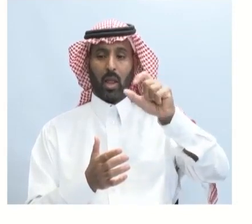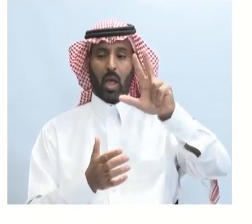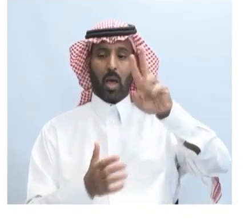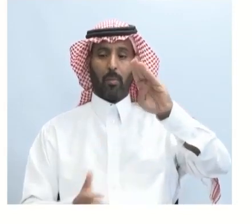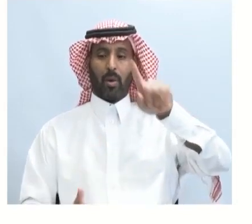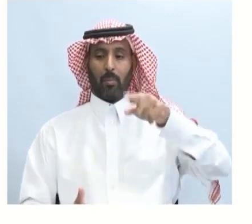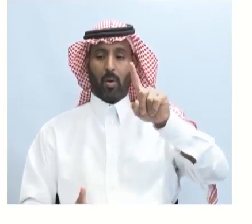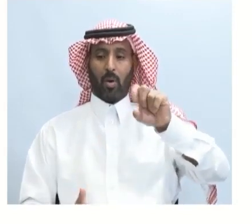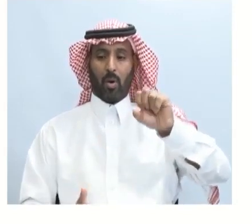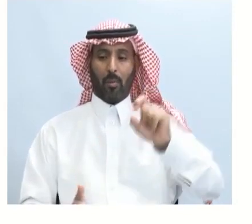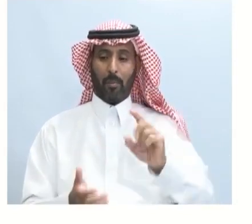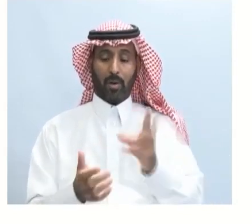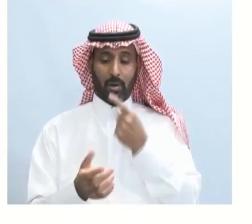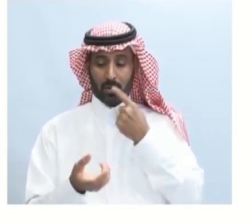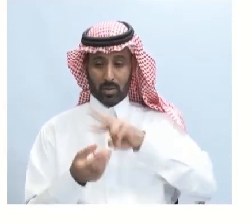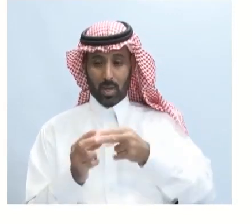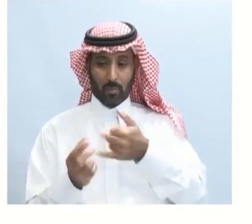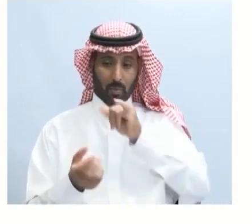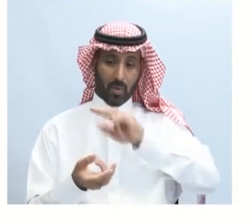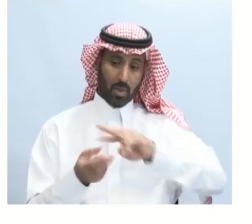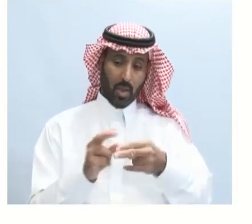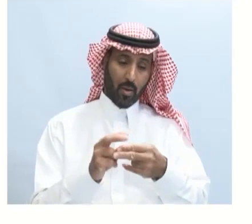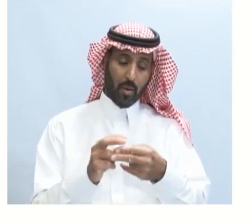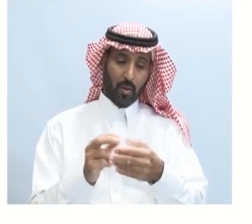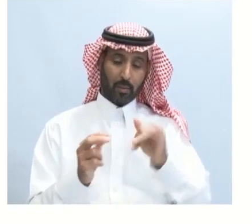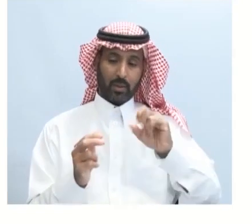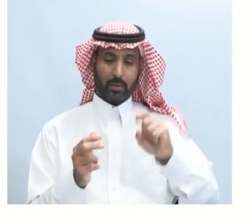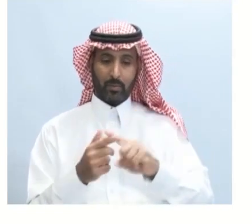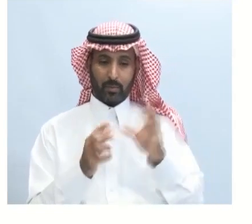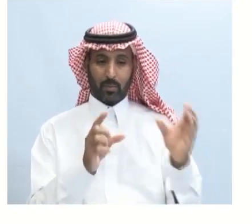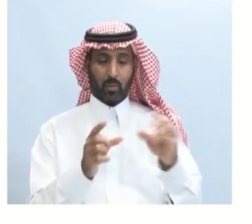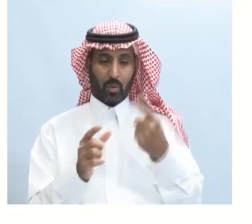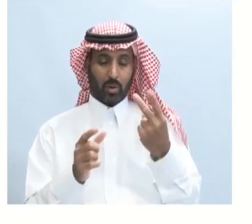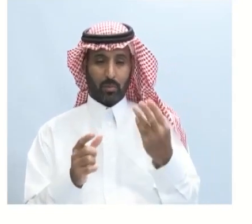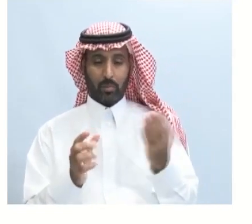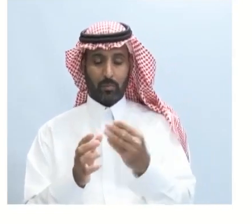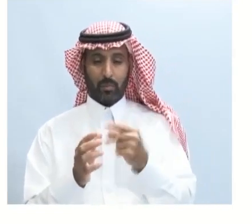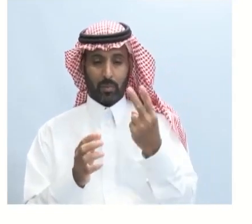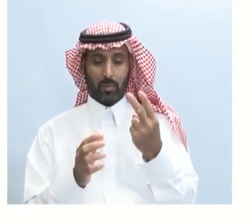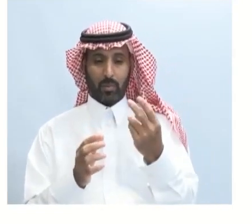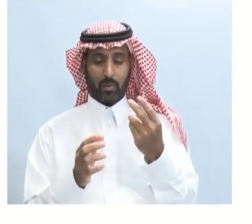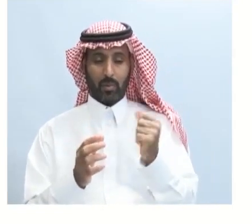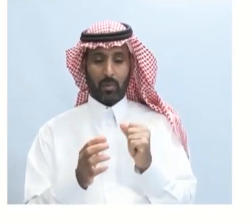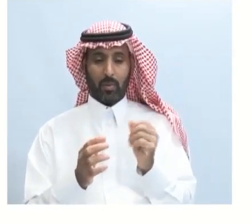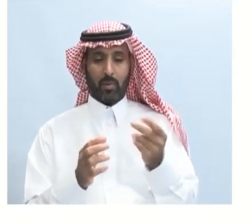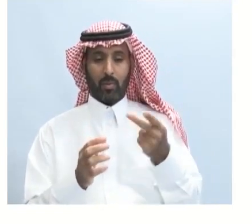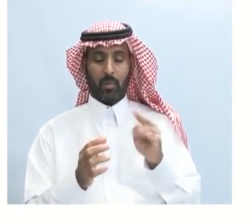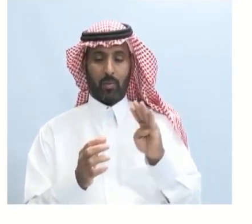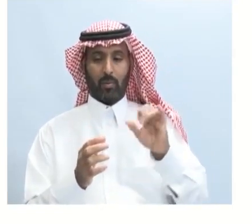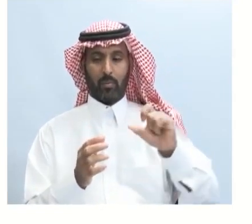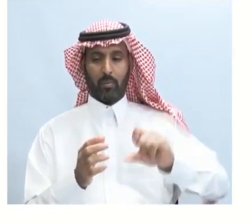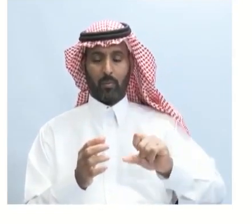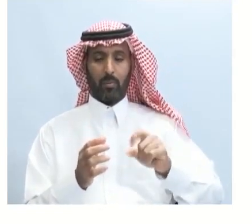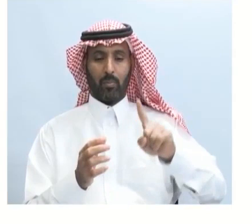ستعطيني حماض كربوكسيليه عند تحويلها قارن بين اكسده واحد بروبانول واثنين بروبانول هذا الواحد